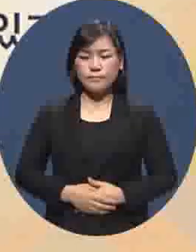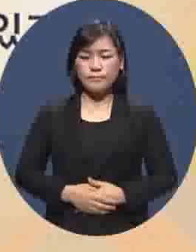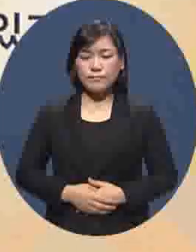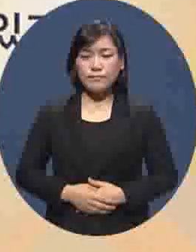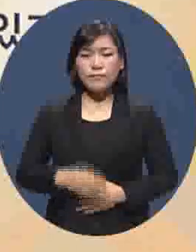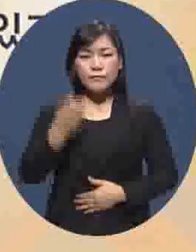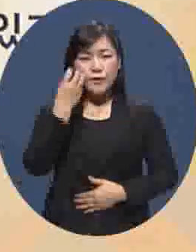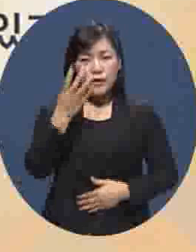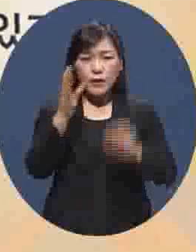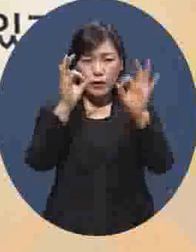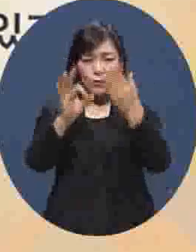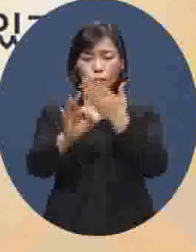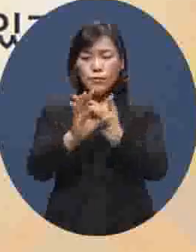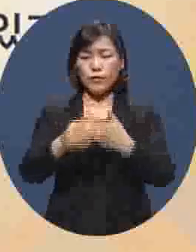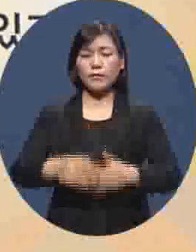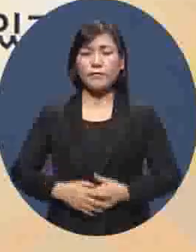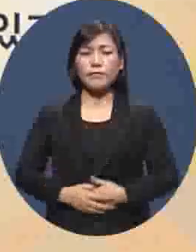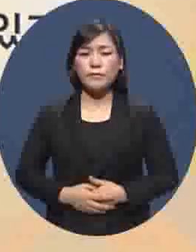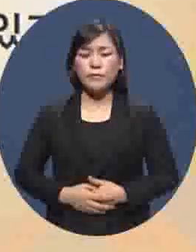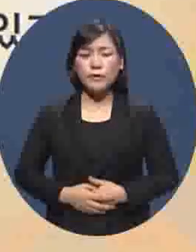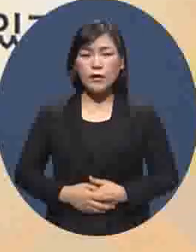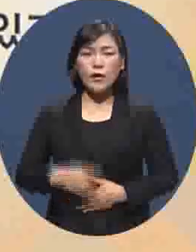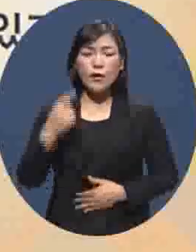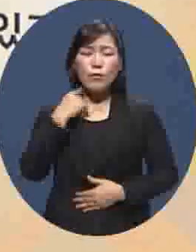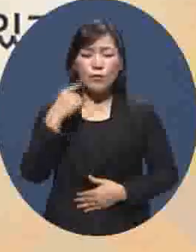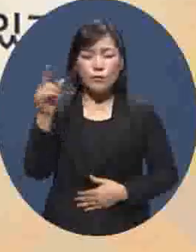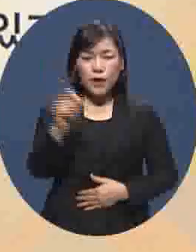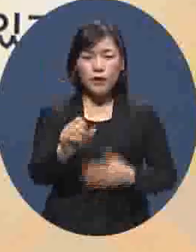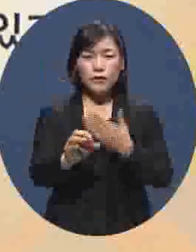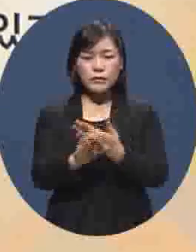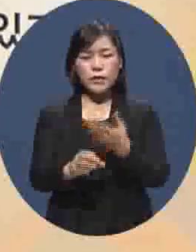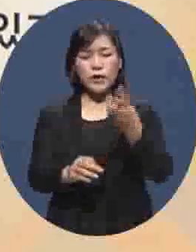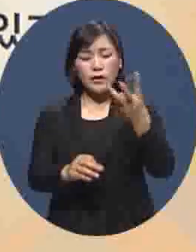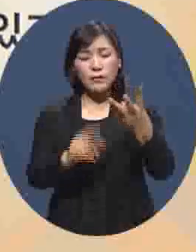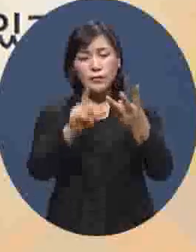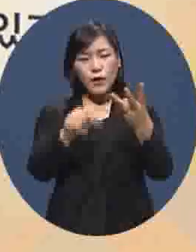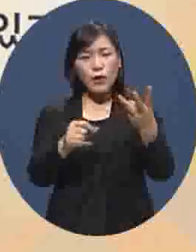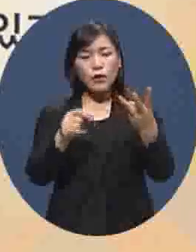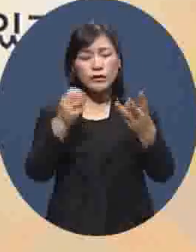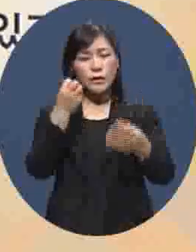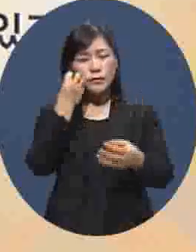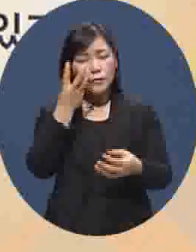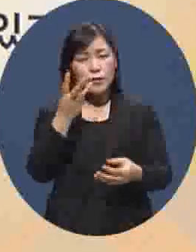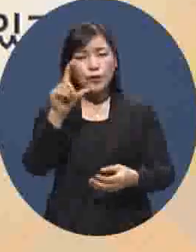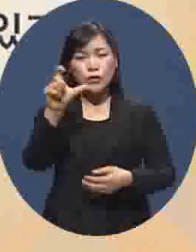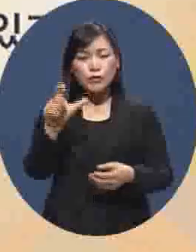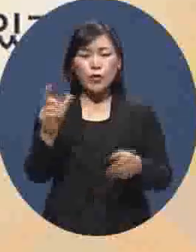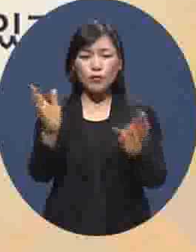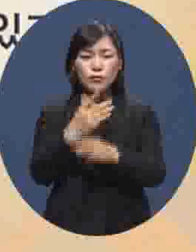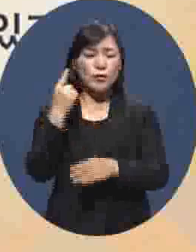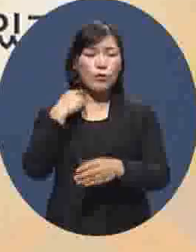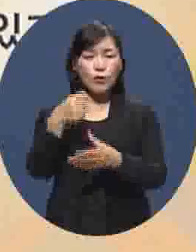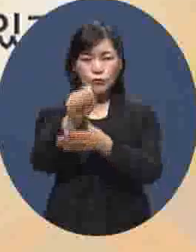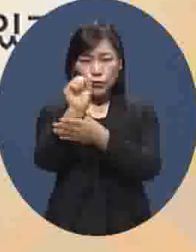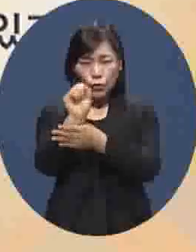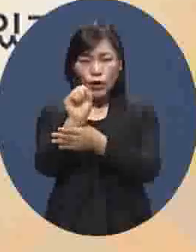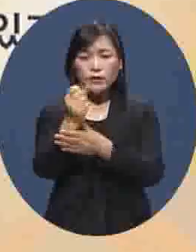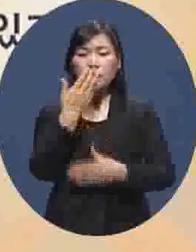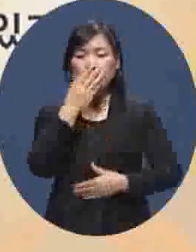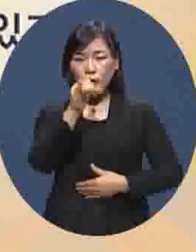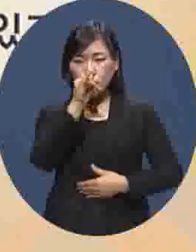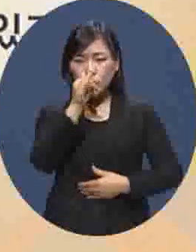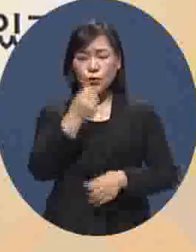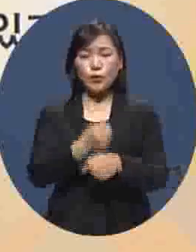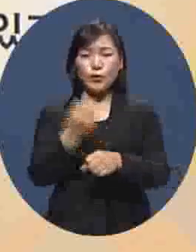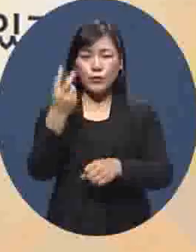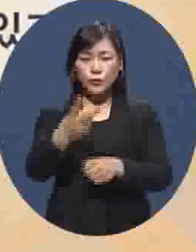우리가 4개월이라고 이야기하거든요. 그러니까 빠른 애들은 3개월 16일에도 가능하겠죠. 네. 4개월 15일까지는 일단 목 가누기가